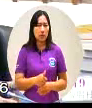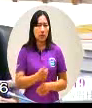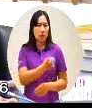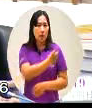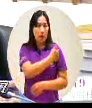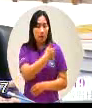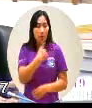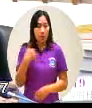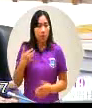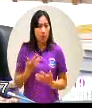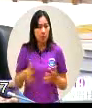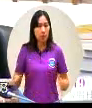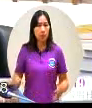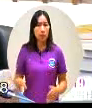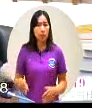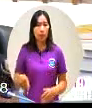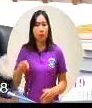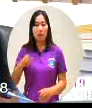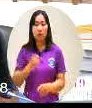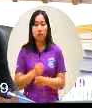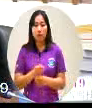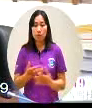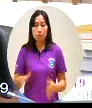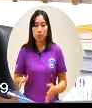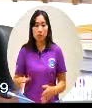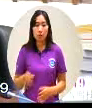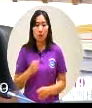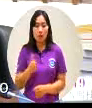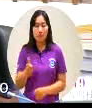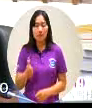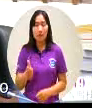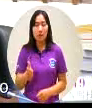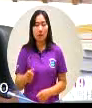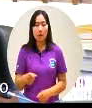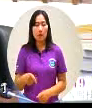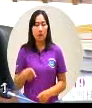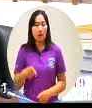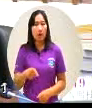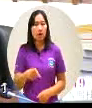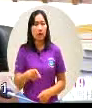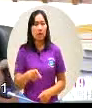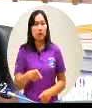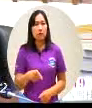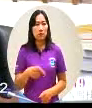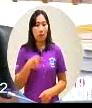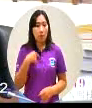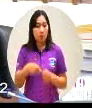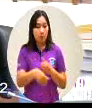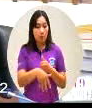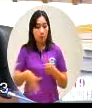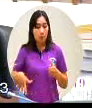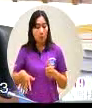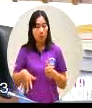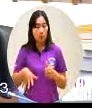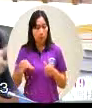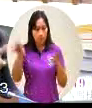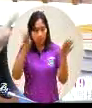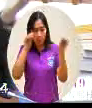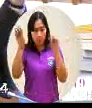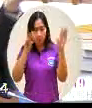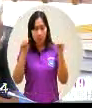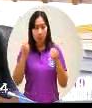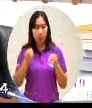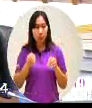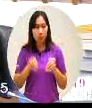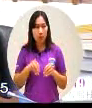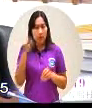拢上好的，我无认为啦。这破案过来惊，分局长嘛拢知影讲是阮的系统调出来， 我想经过今仔日的